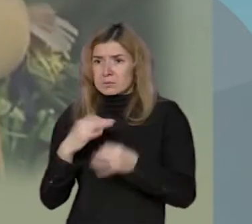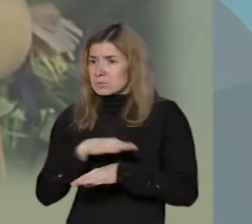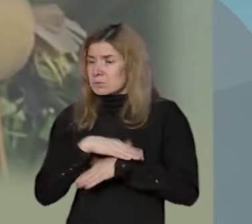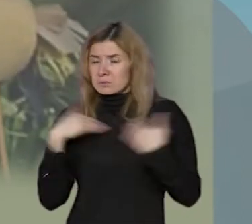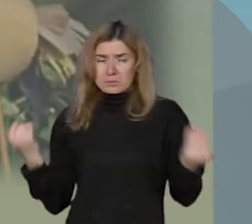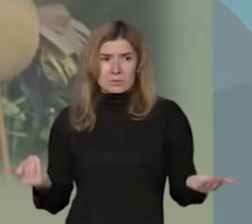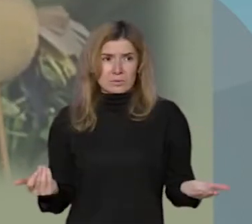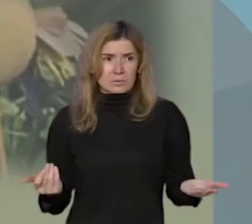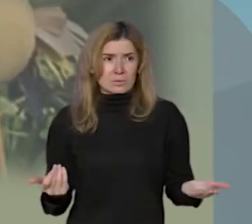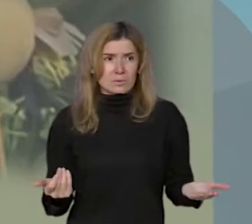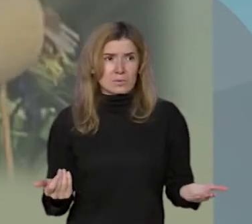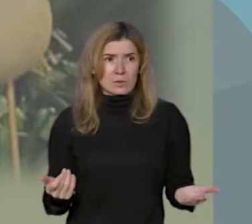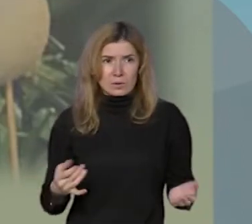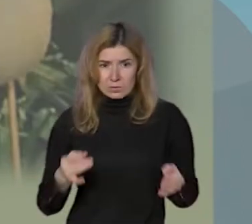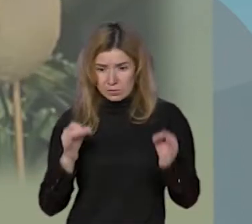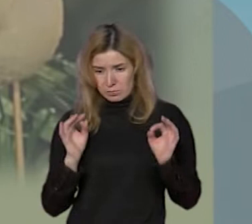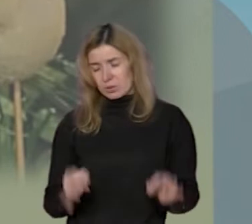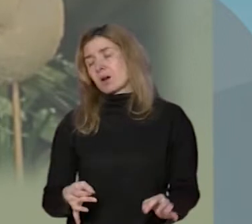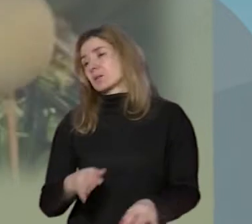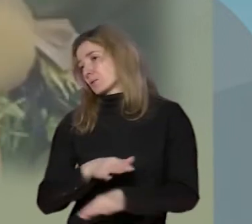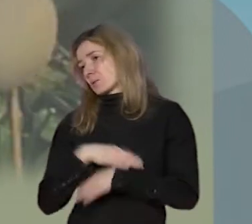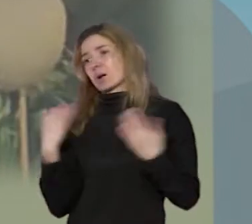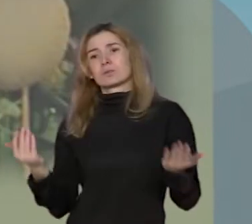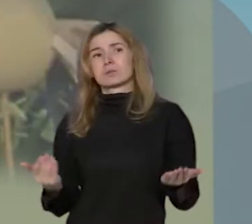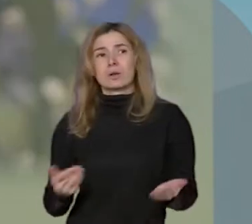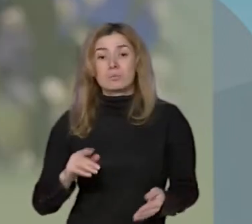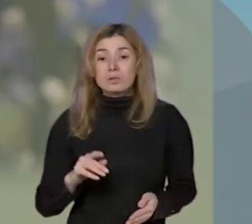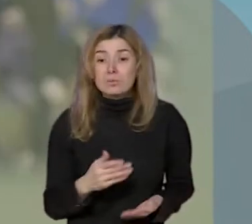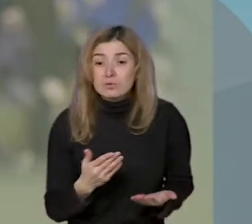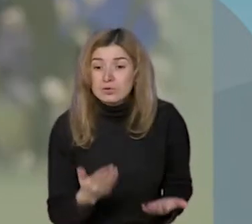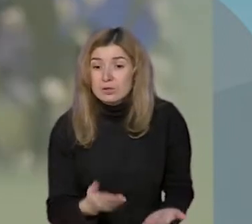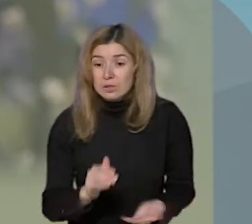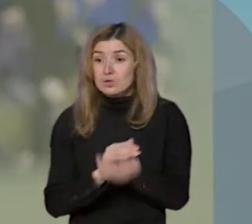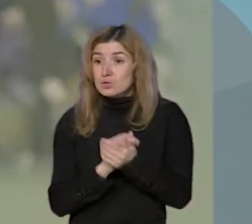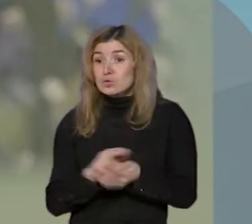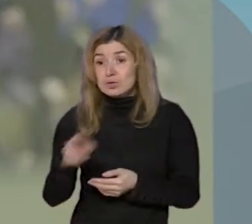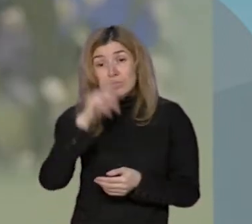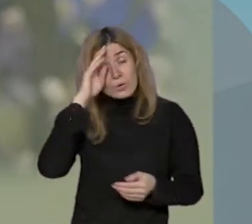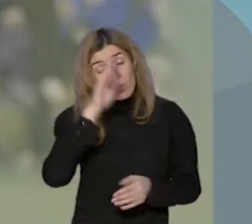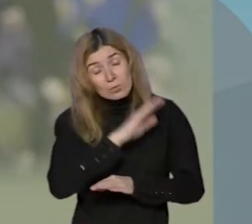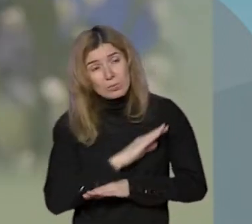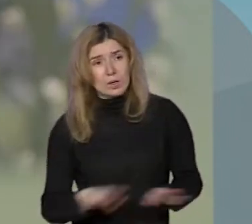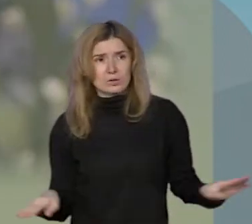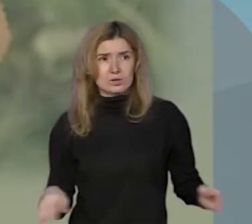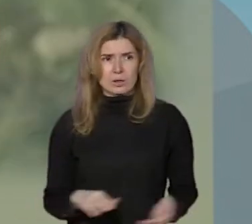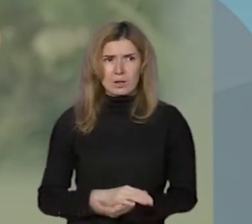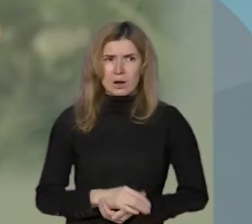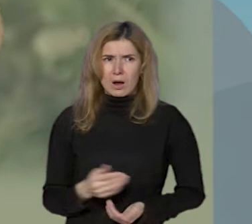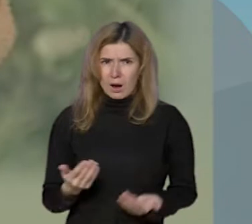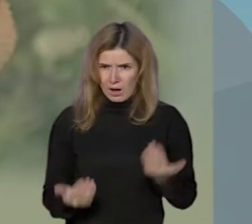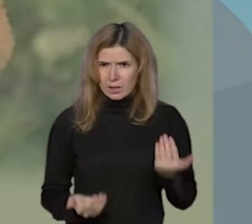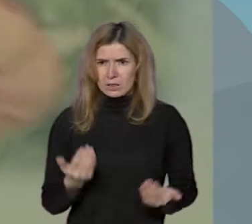мной дружить не хотят? И правильно не хотят, потому что ты и дружить-то не умеешь.